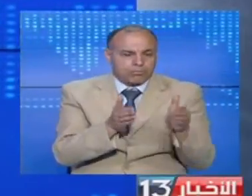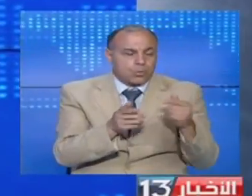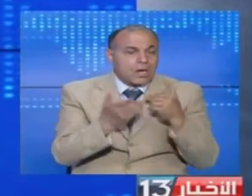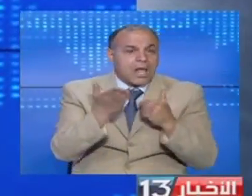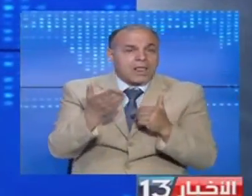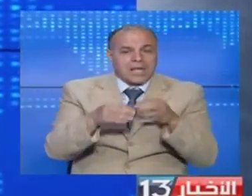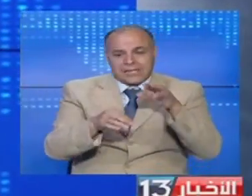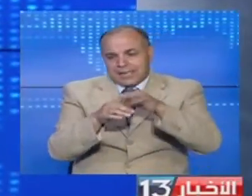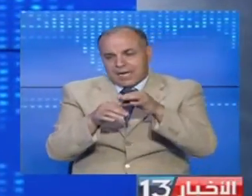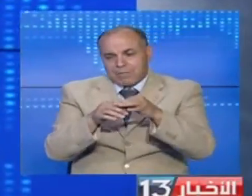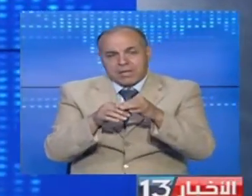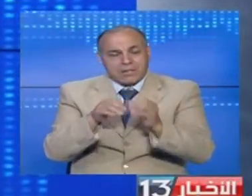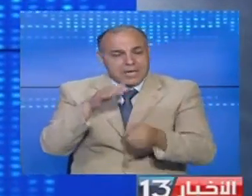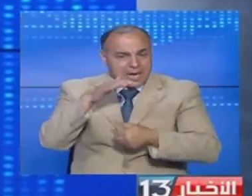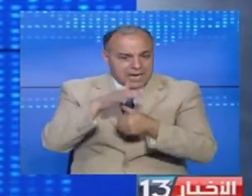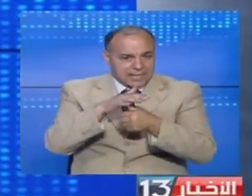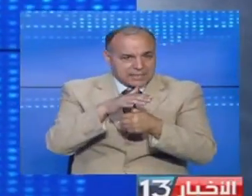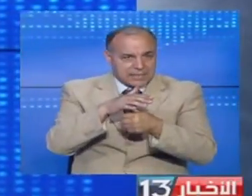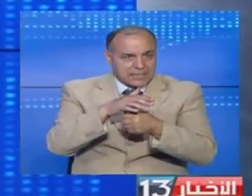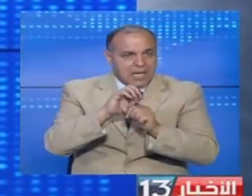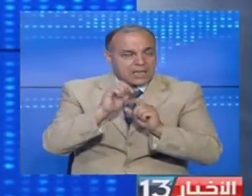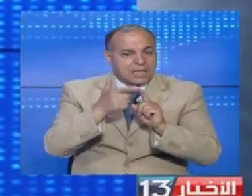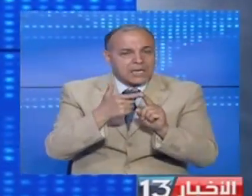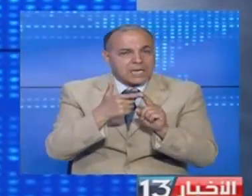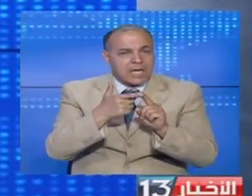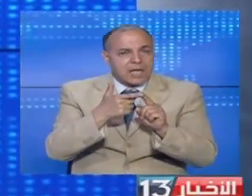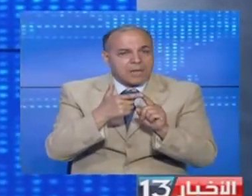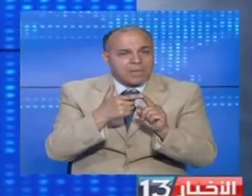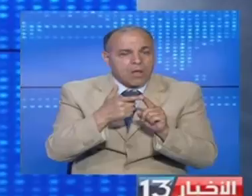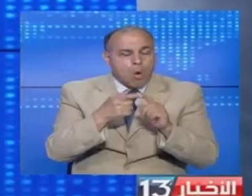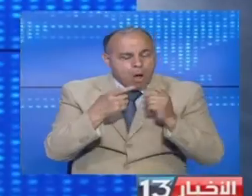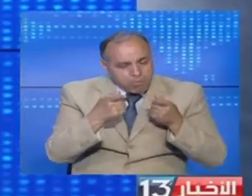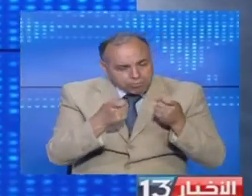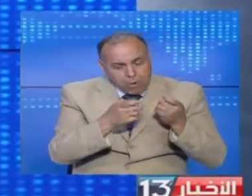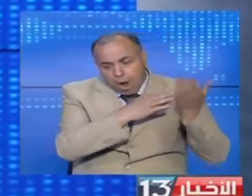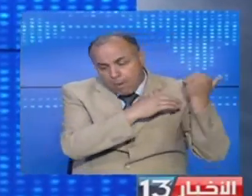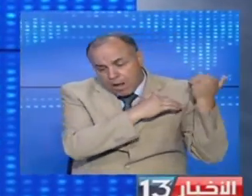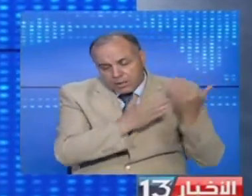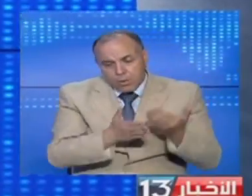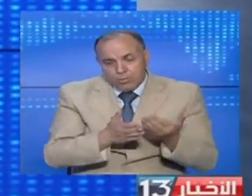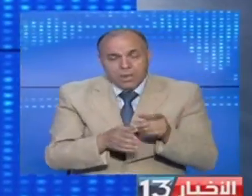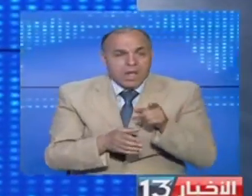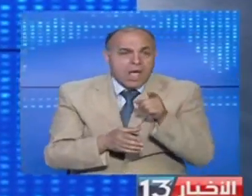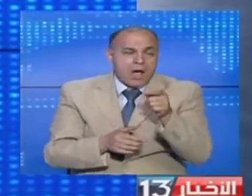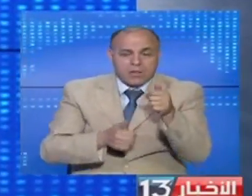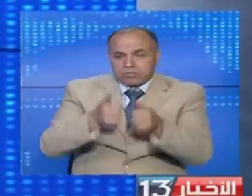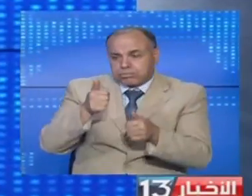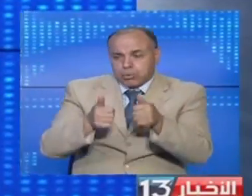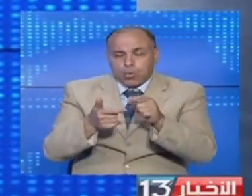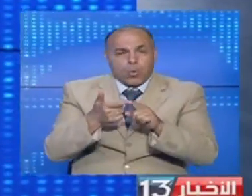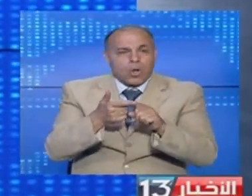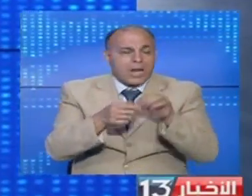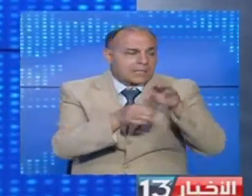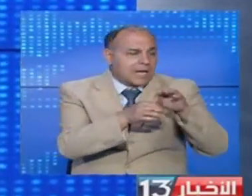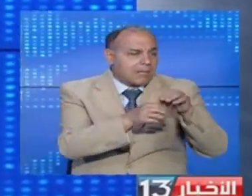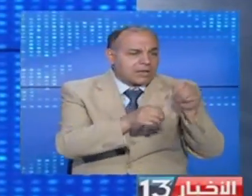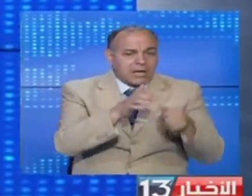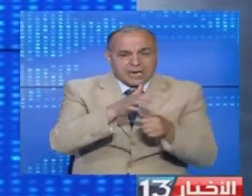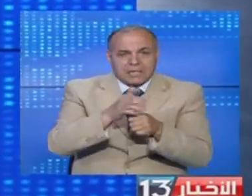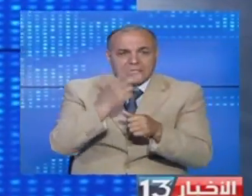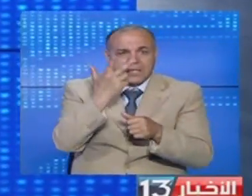في انتخابات رئاسيه تعد الثانيه منذ اندلاع الحرب في سوريا ويتنافس خلال هذه الانتخابات